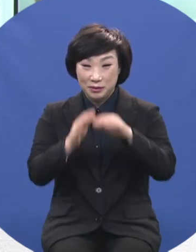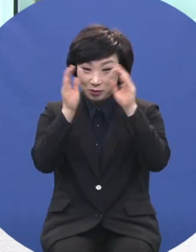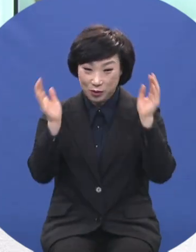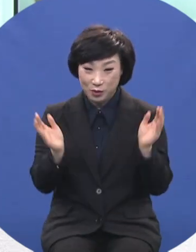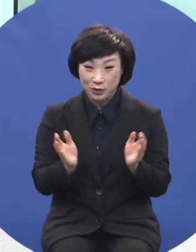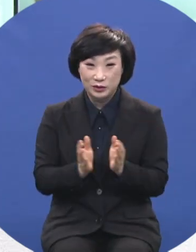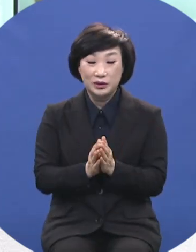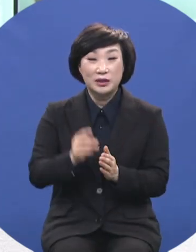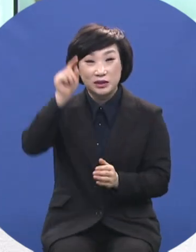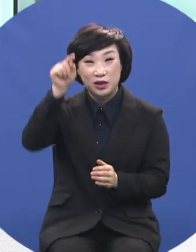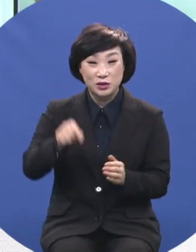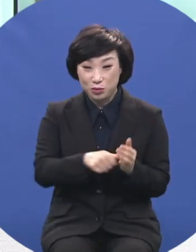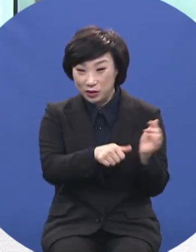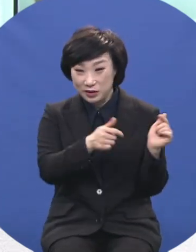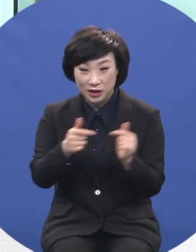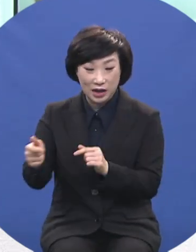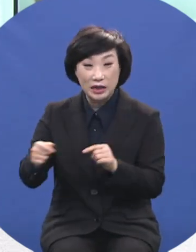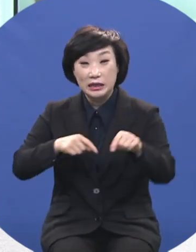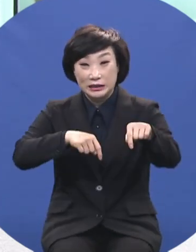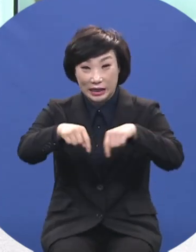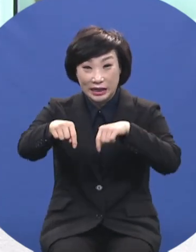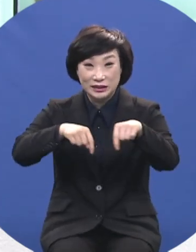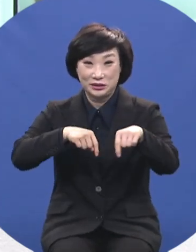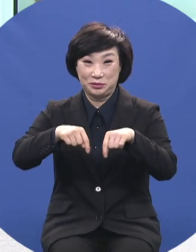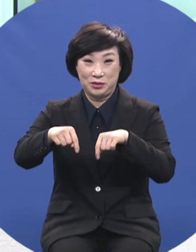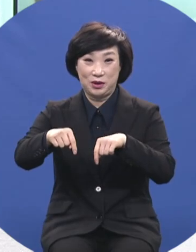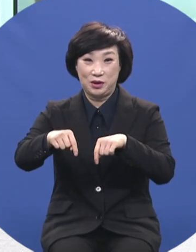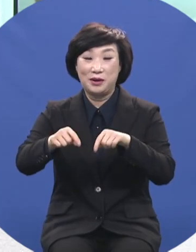모든 천지 모든 만물을 다스리며